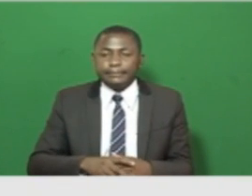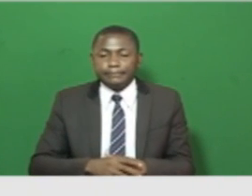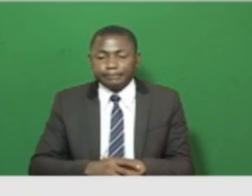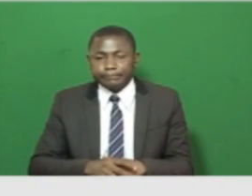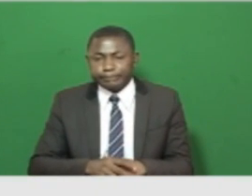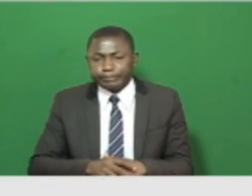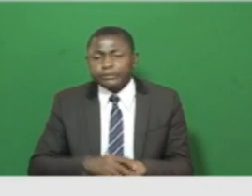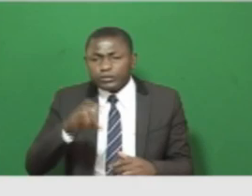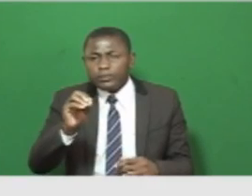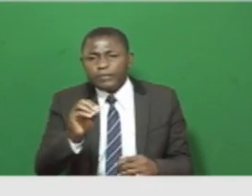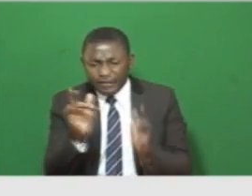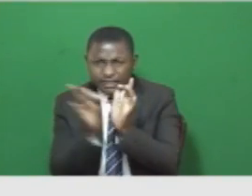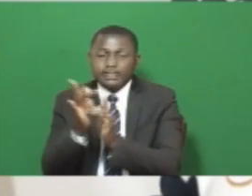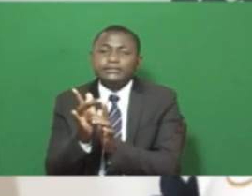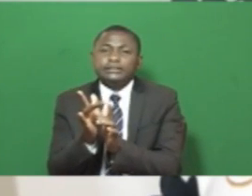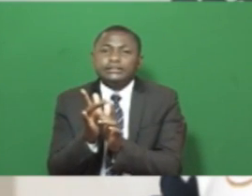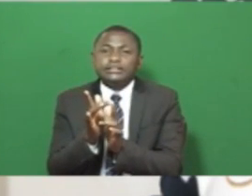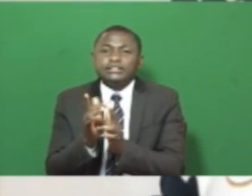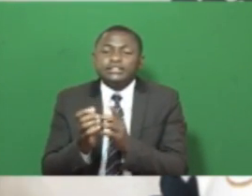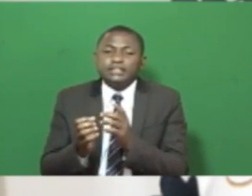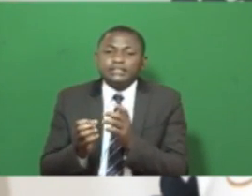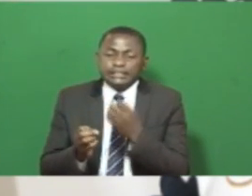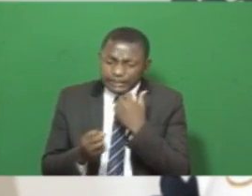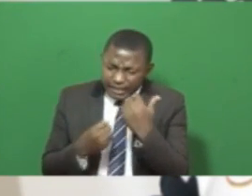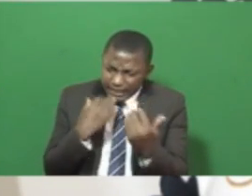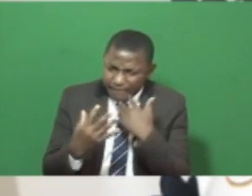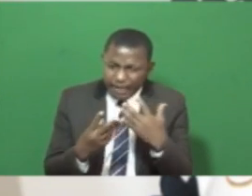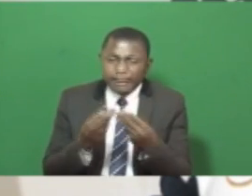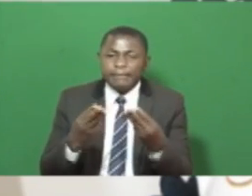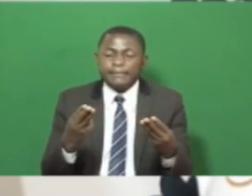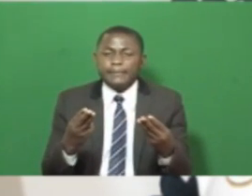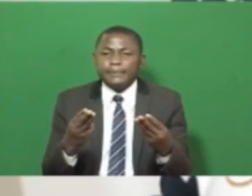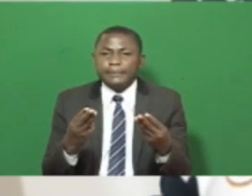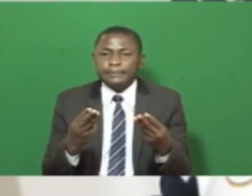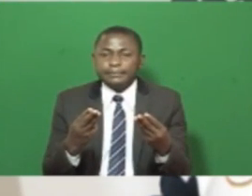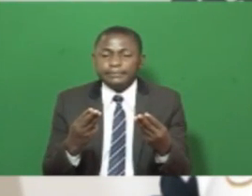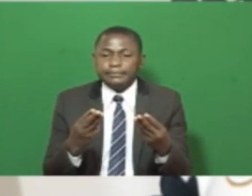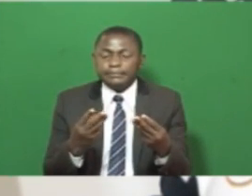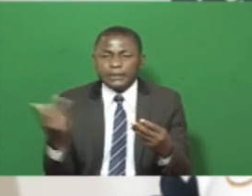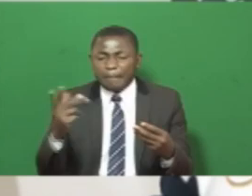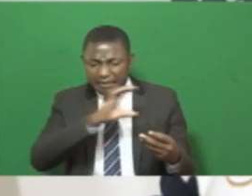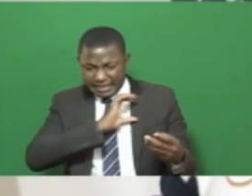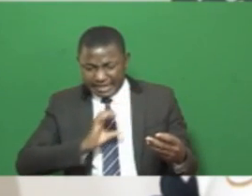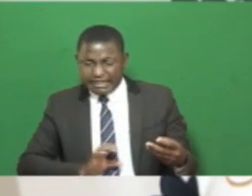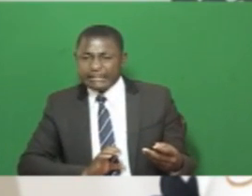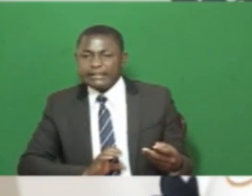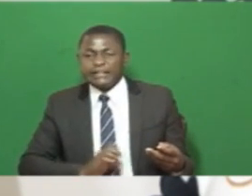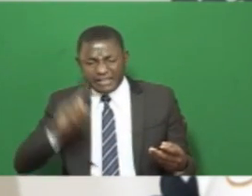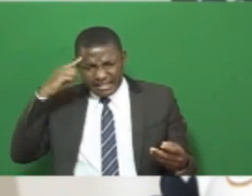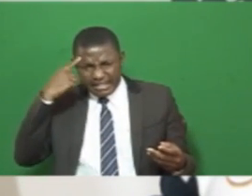hazvingatongopfuuri zvisati zvaitika zvose. Saka Jesu manje ari kubva ataurira vanhu achinyevera